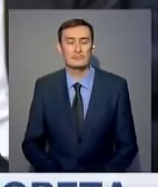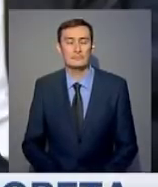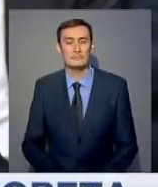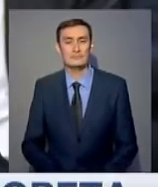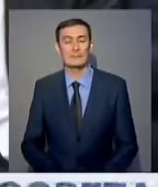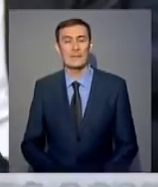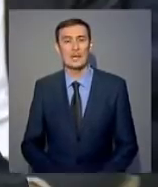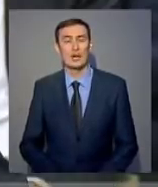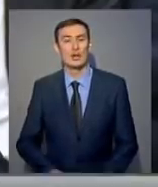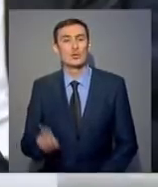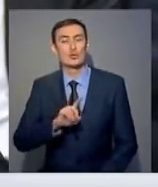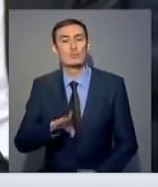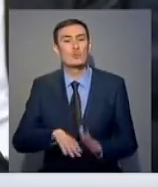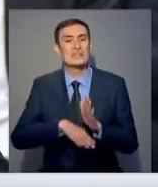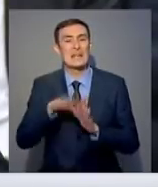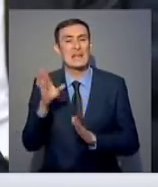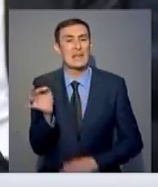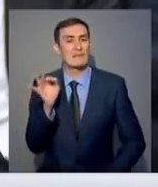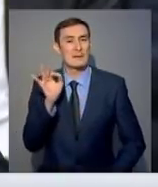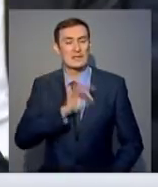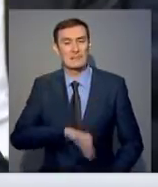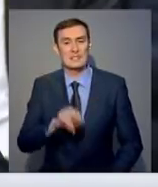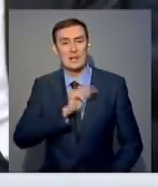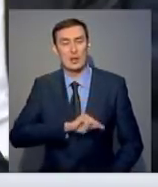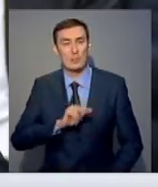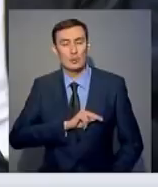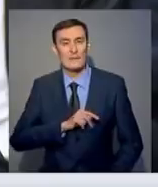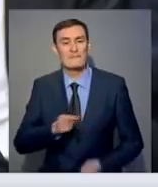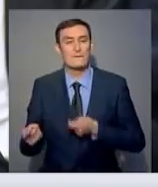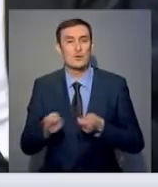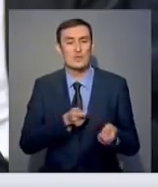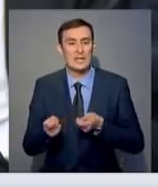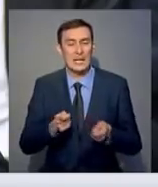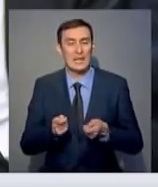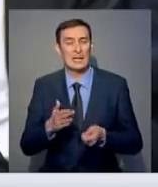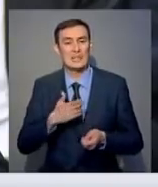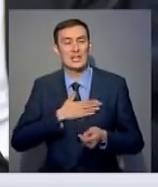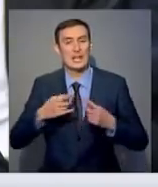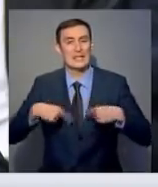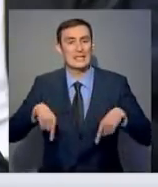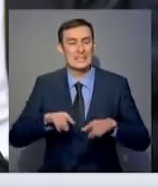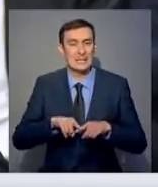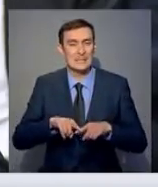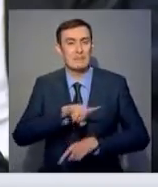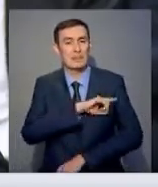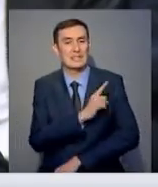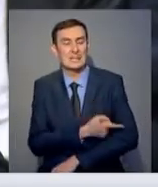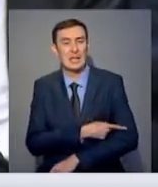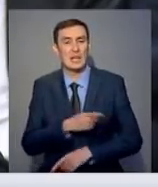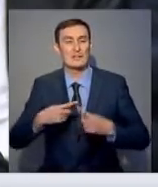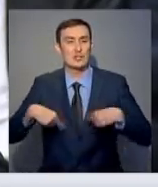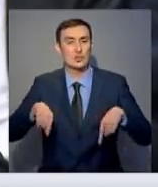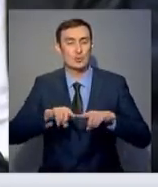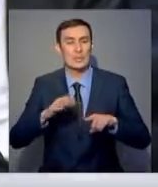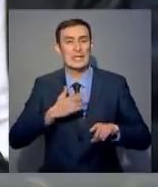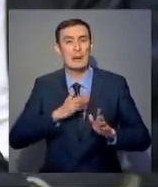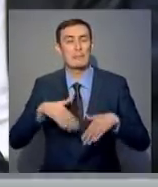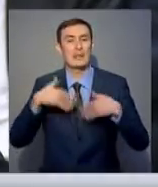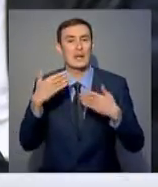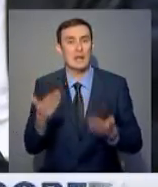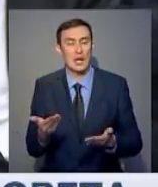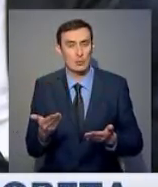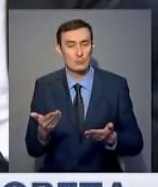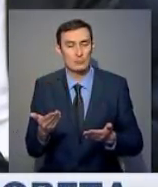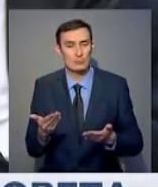в целях усиления эффективности функциональной гибкости нашей организации и потенциала институтов я предлагаю